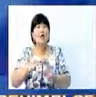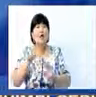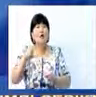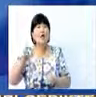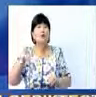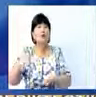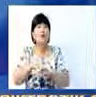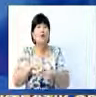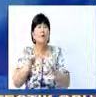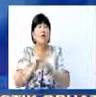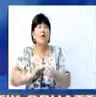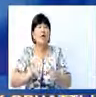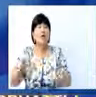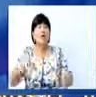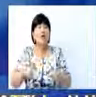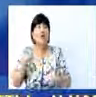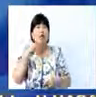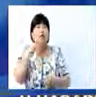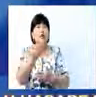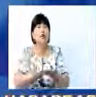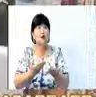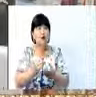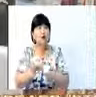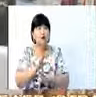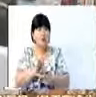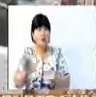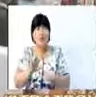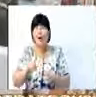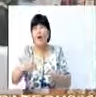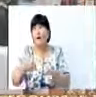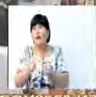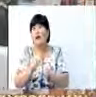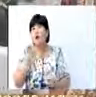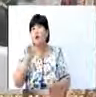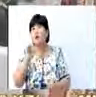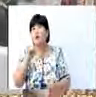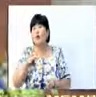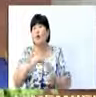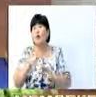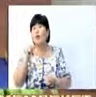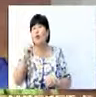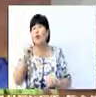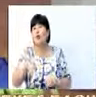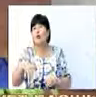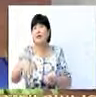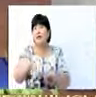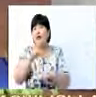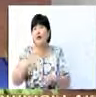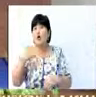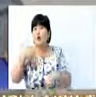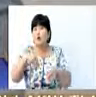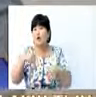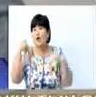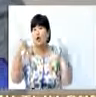тұрғындарымен кездесіп, кооператив құрудың тиімді тұстарын түсіндірді. Қала іргесіндегі Ақсуат ауылында 11 мыңнан астам халық бар. Мұнда күріш егіп,